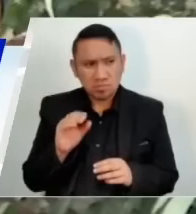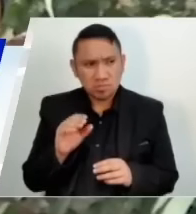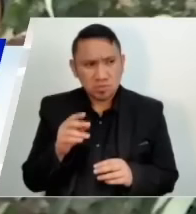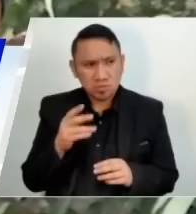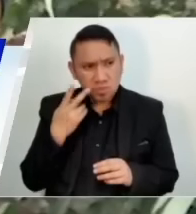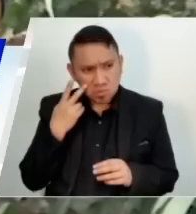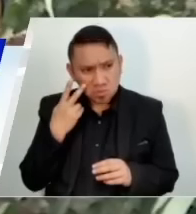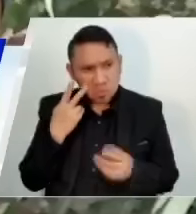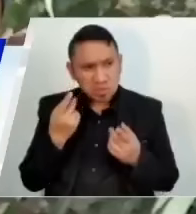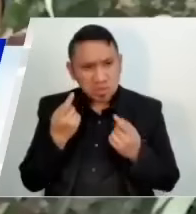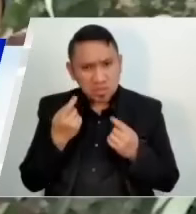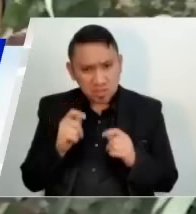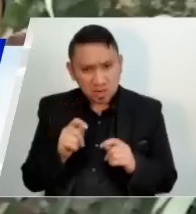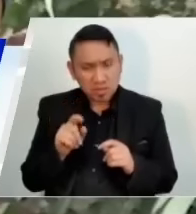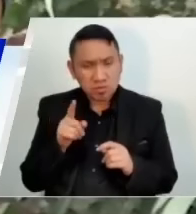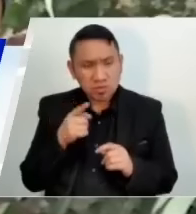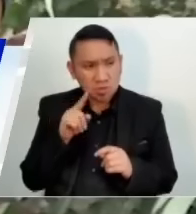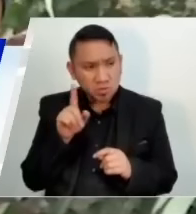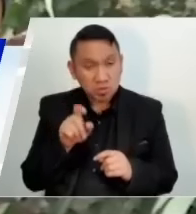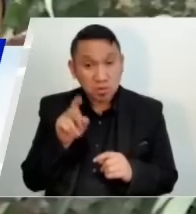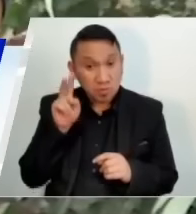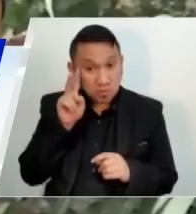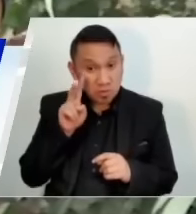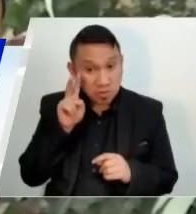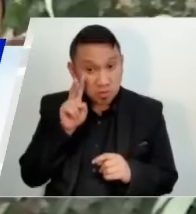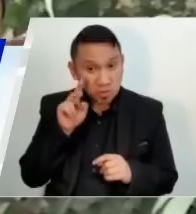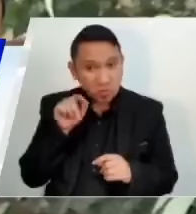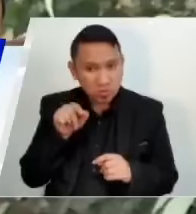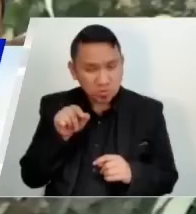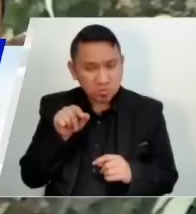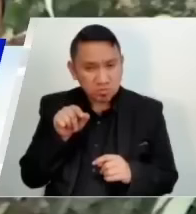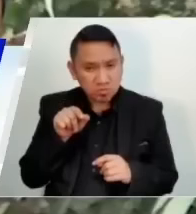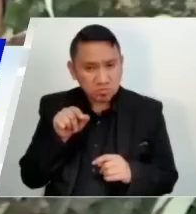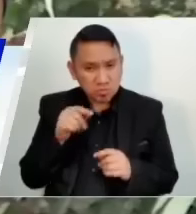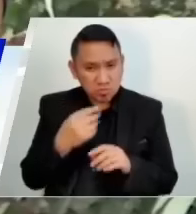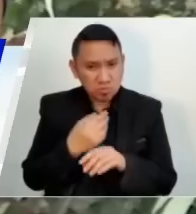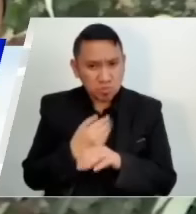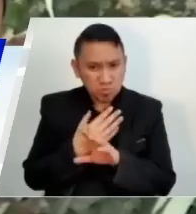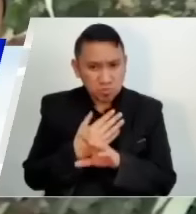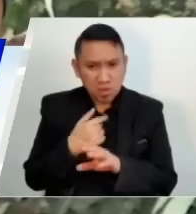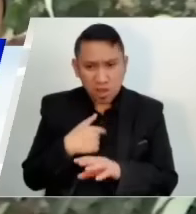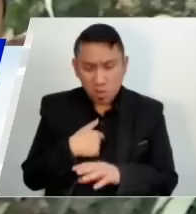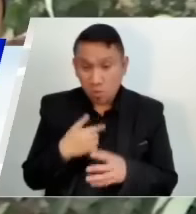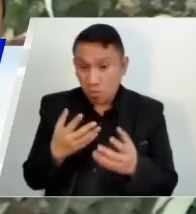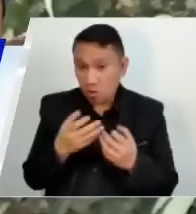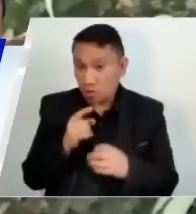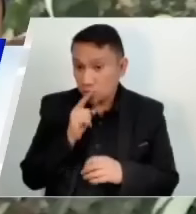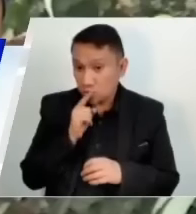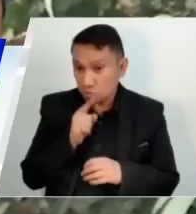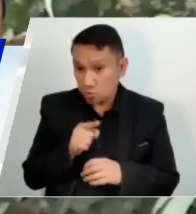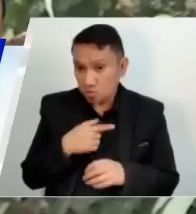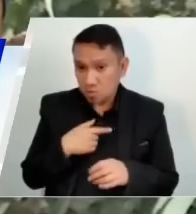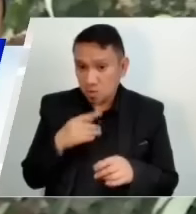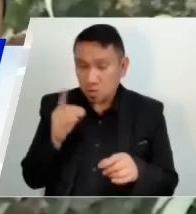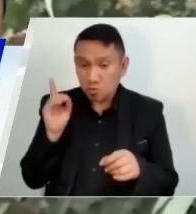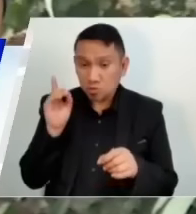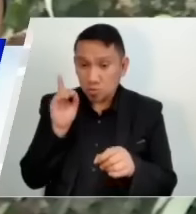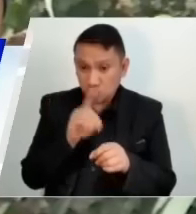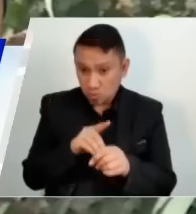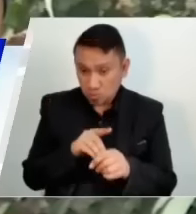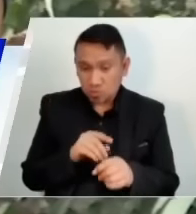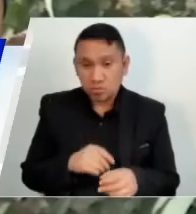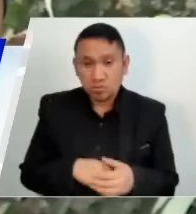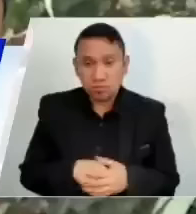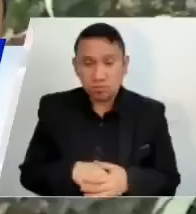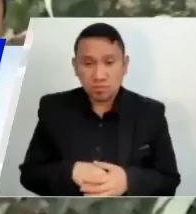ba mag-video call para ma-sure ko lang po na kayo yung dinipositohan ko nung initial